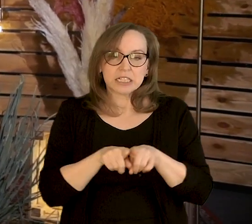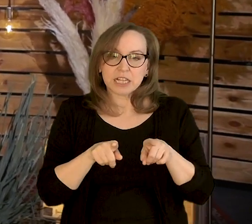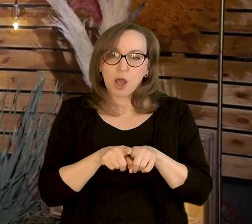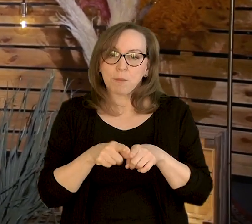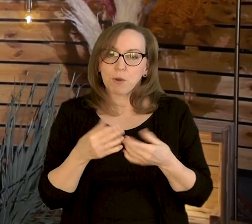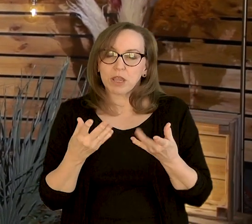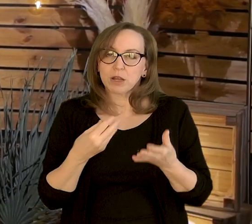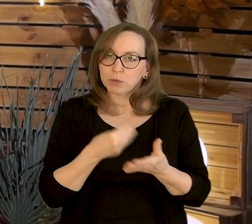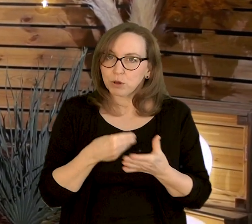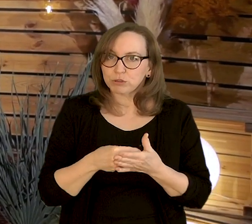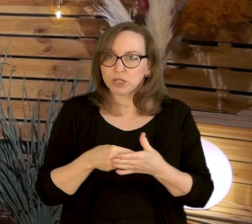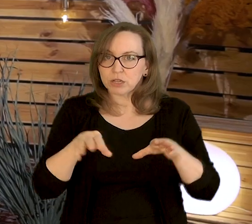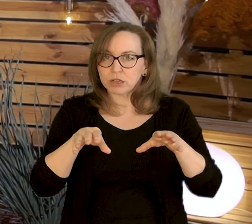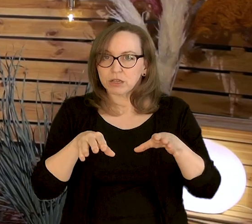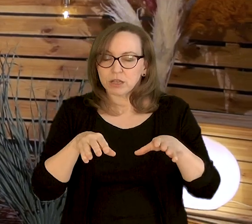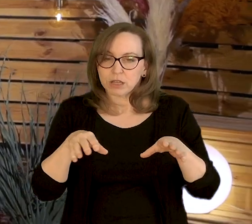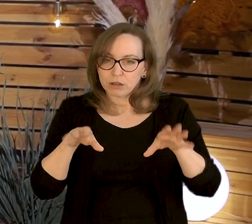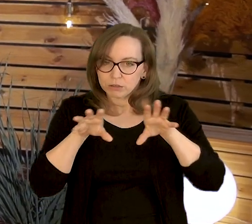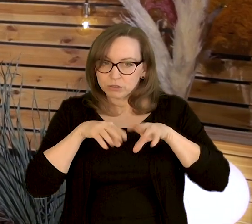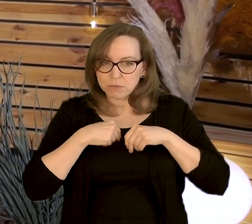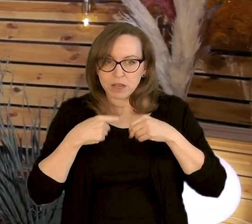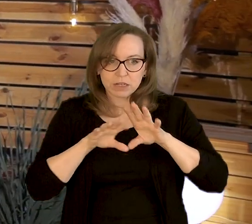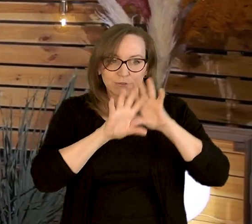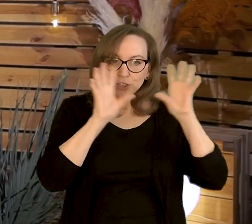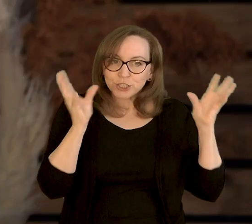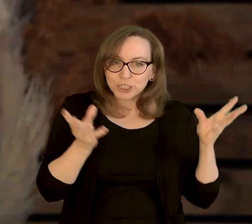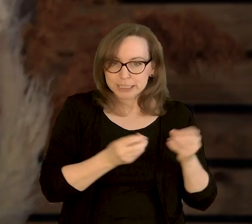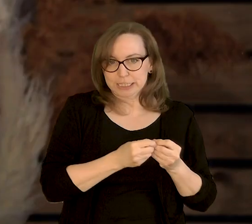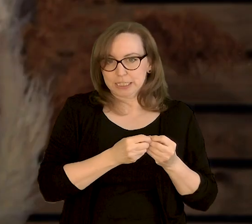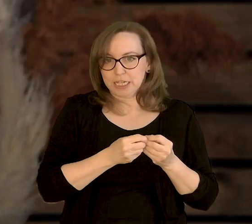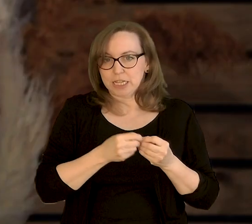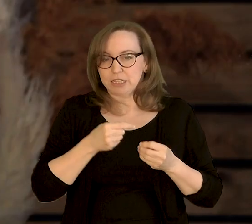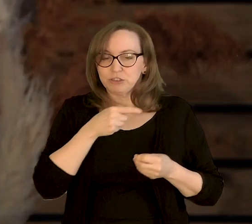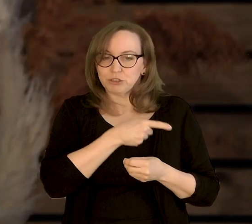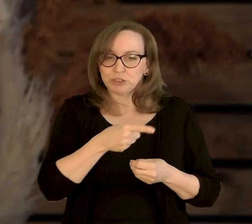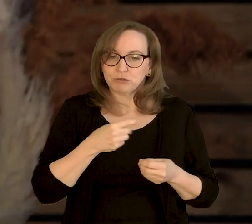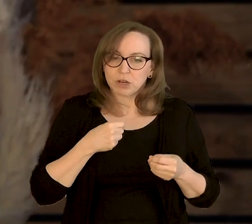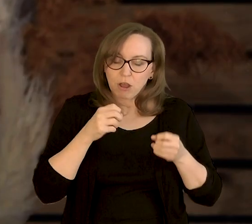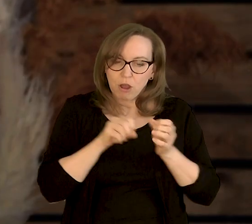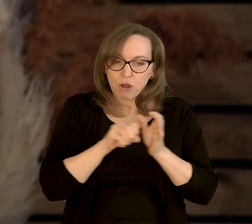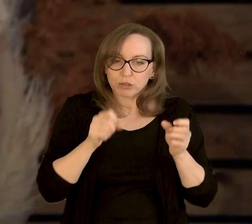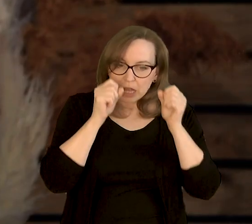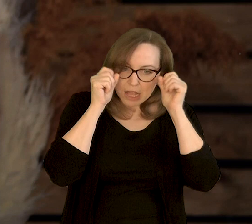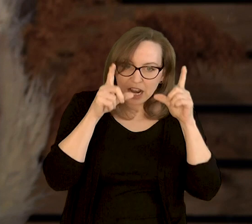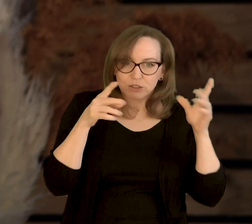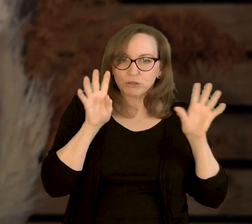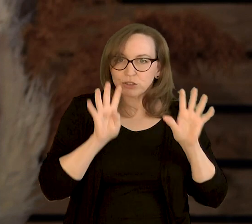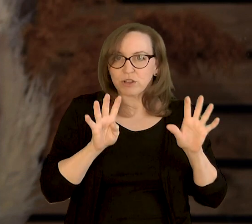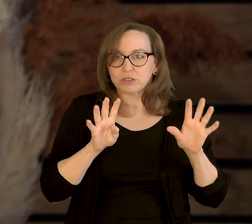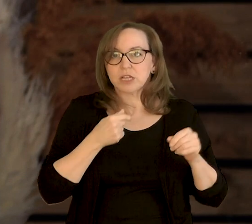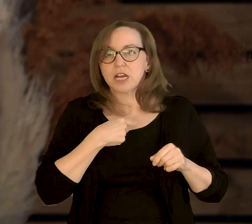świtu. Można sobie wyobrazić, że byli podirytowani. Zaczęli protestować.